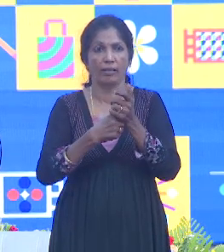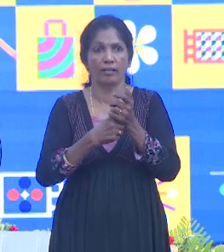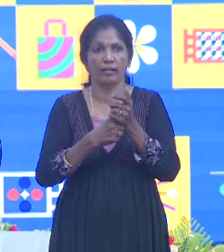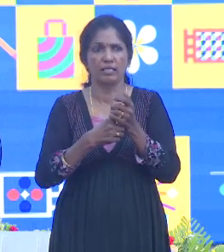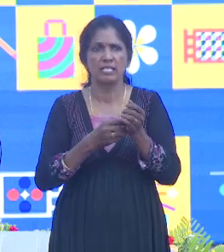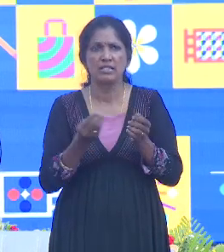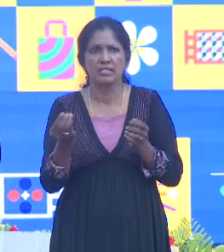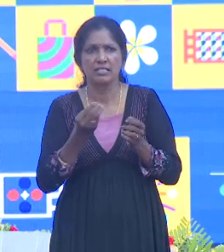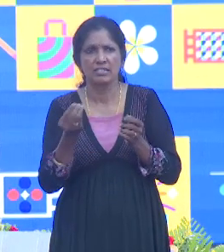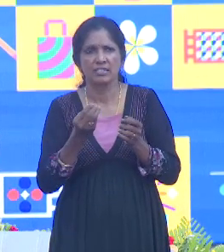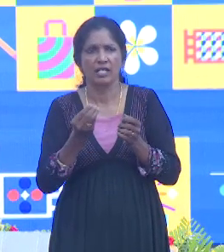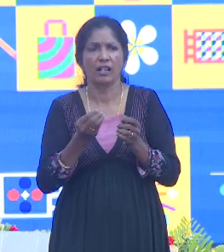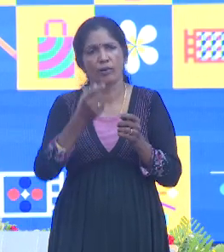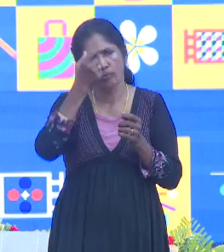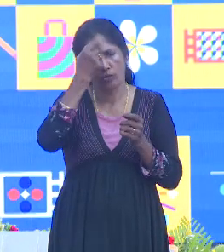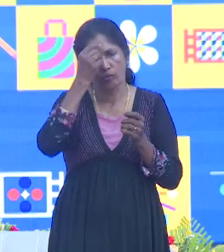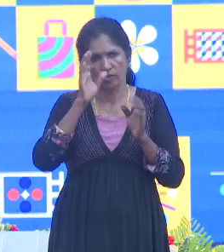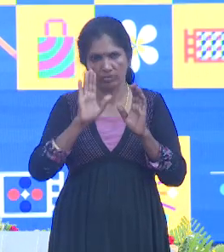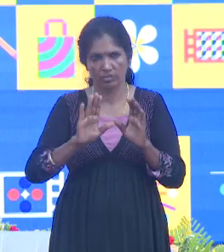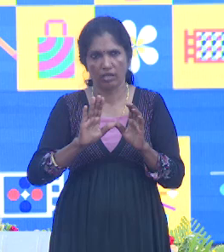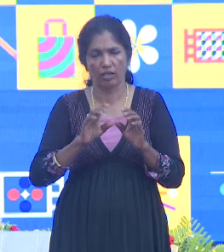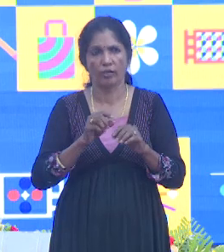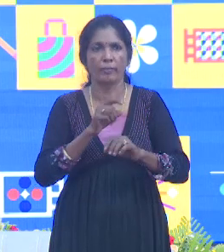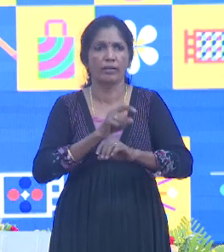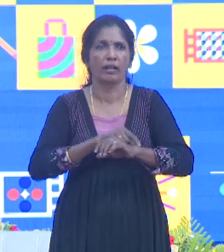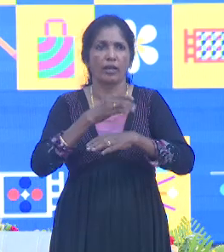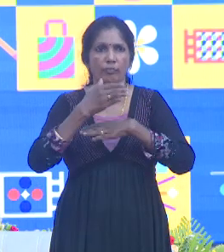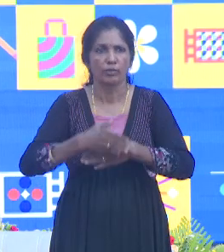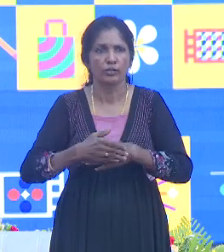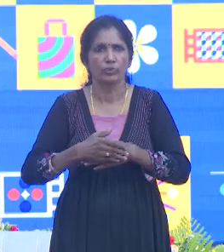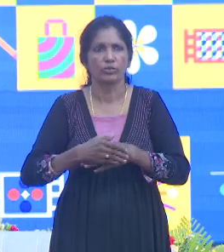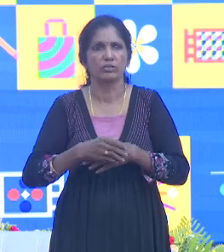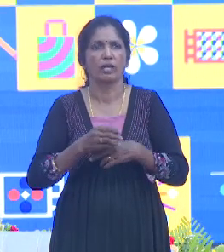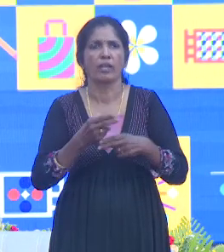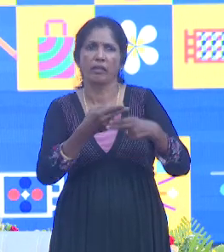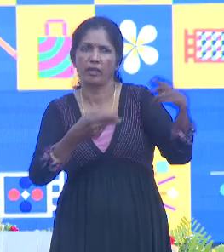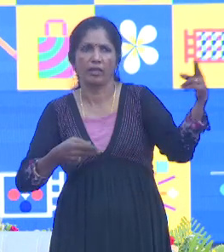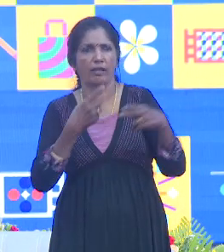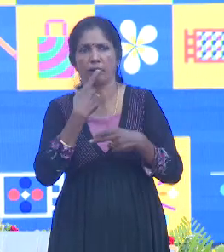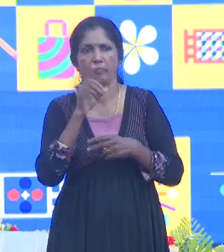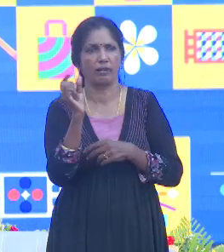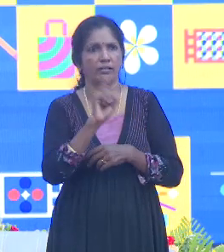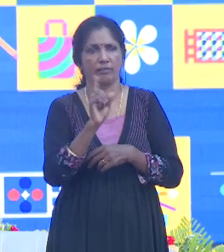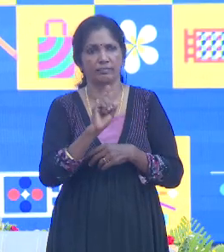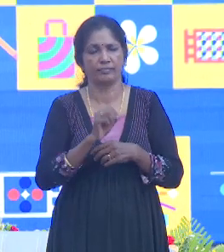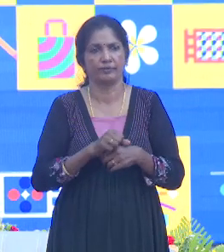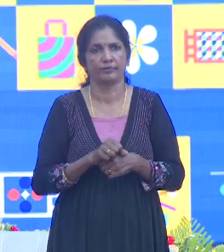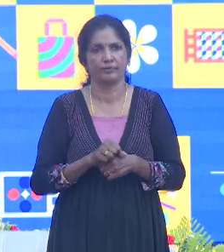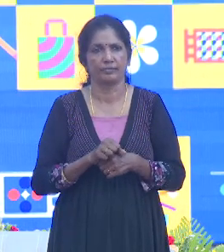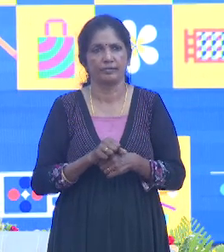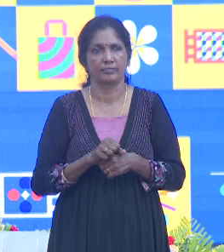ചില പ്രൊക്ലമേഷൻസൊക്കെ ഉണ്ടെങ്കിലും സമയപരിമിതിയുണ്ട്, ഞാൻ അതിലേക്കൊന്നും പോകുന്നില്ല.